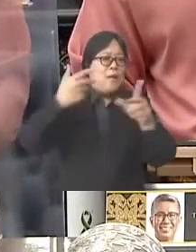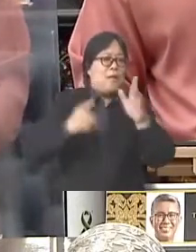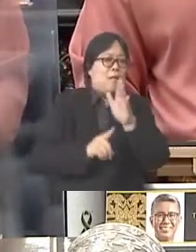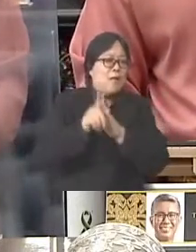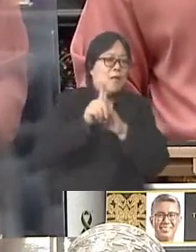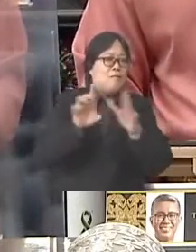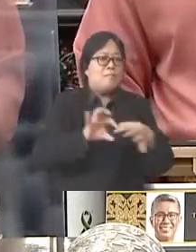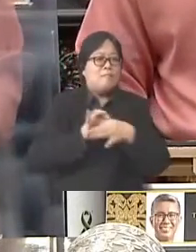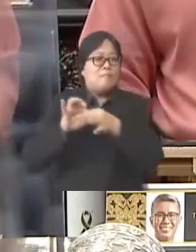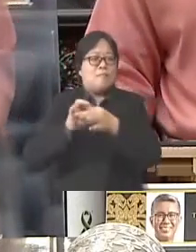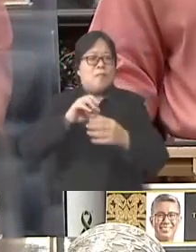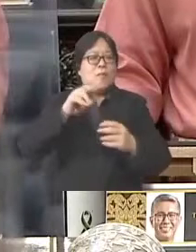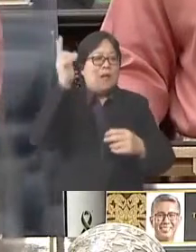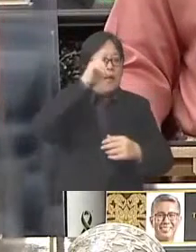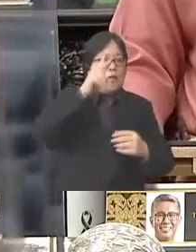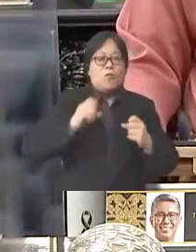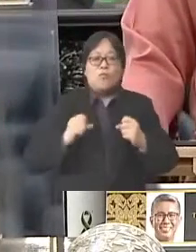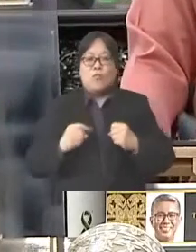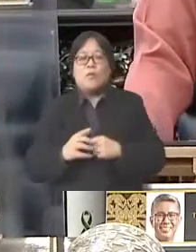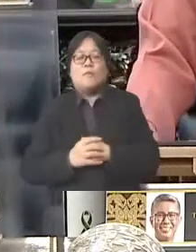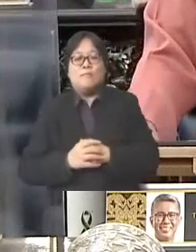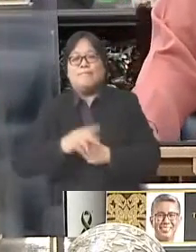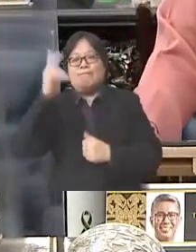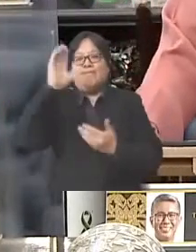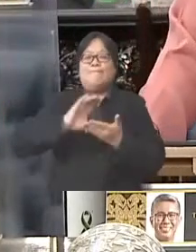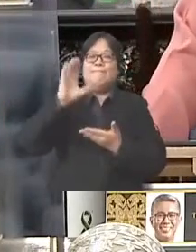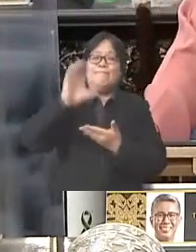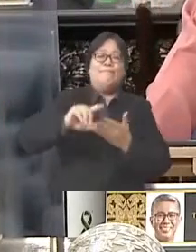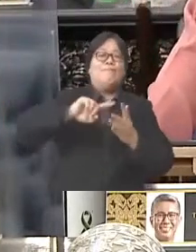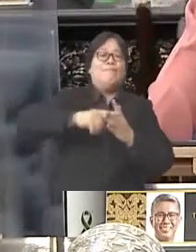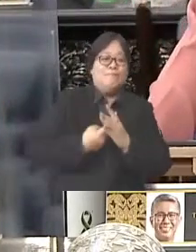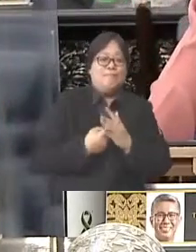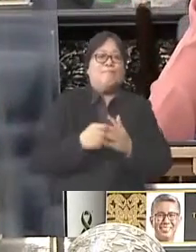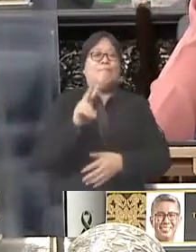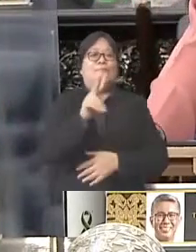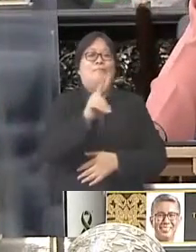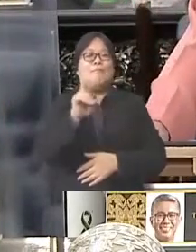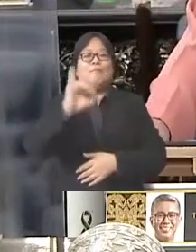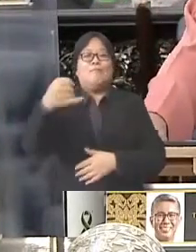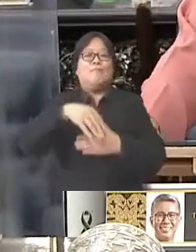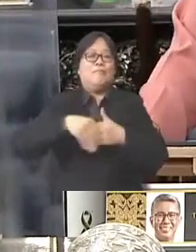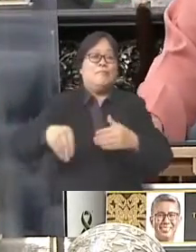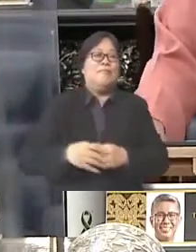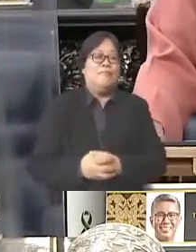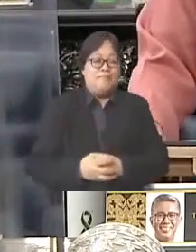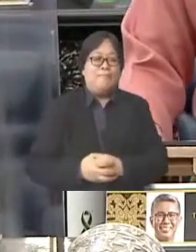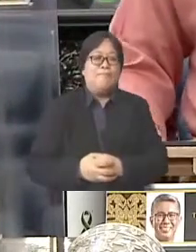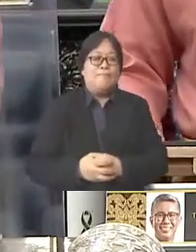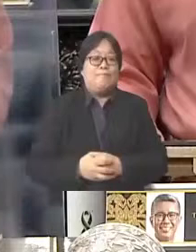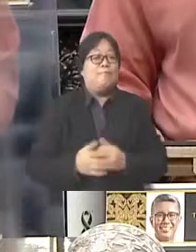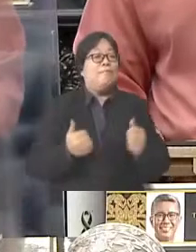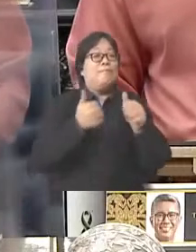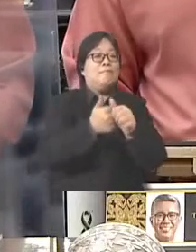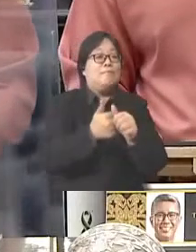kerjasama awam swasta jajan membutuhkan dana permulaan sebanyak 200 juta Ringgit menerusi perwujutan